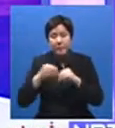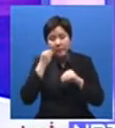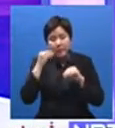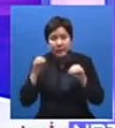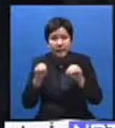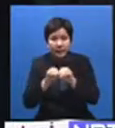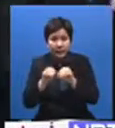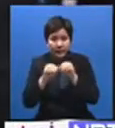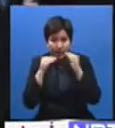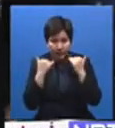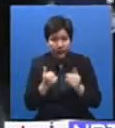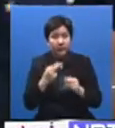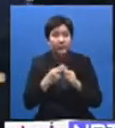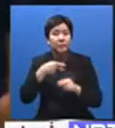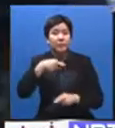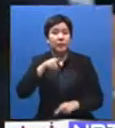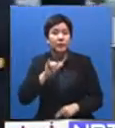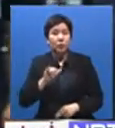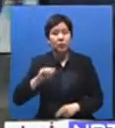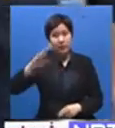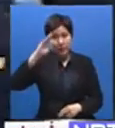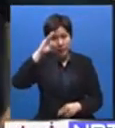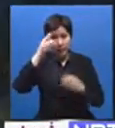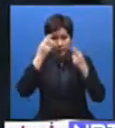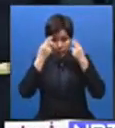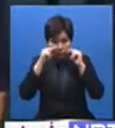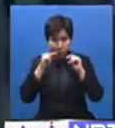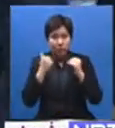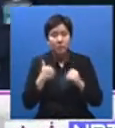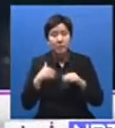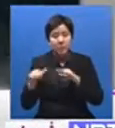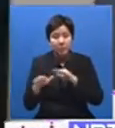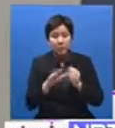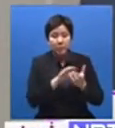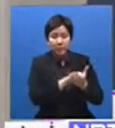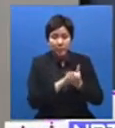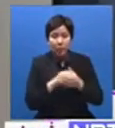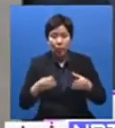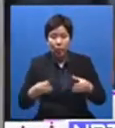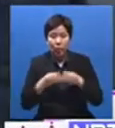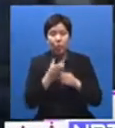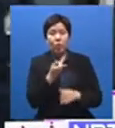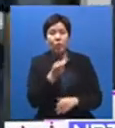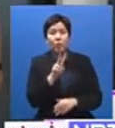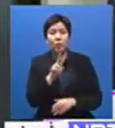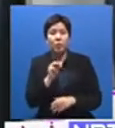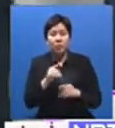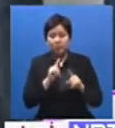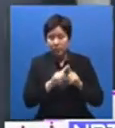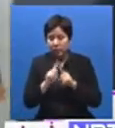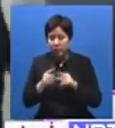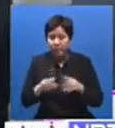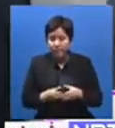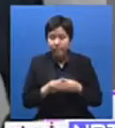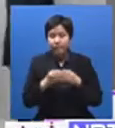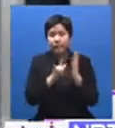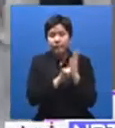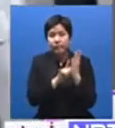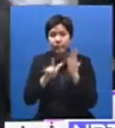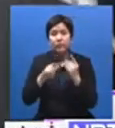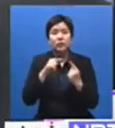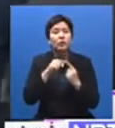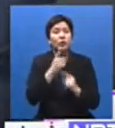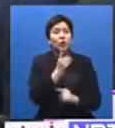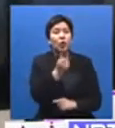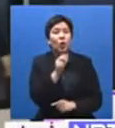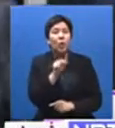านพลเอกประยุทธ์จันทร์โอชานายกรัฐมนตรีพร้อมภรรยาและคณะเดินทางออกจากท่าอากาศยานทหาร2กองบิน6ดอน